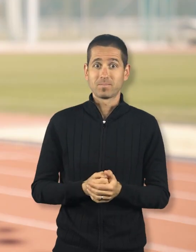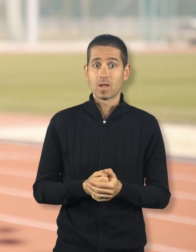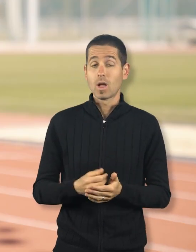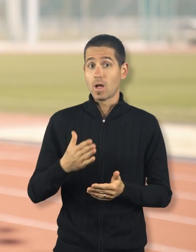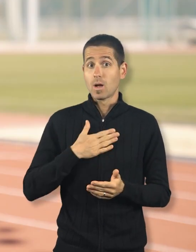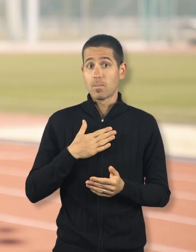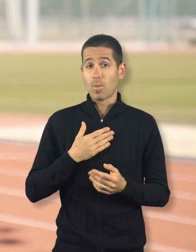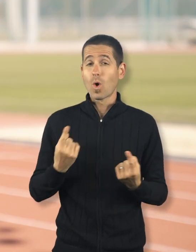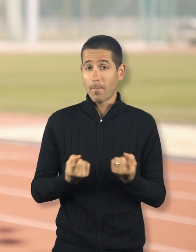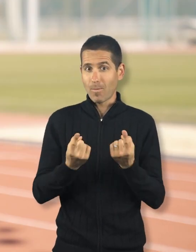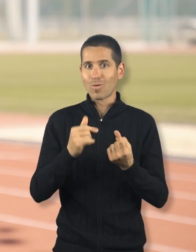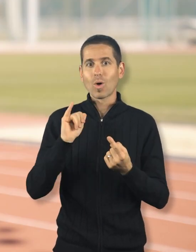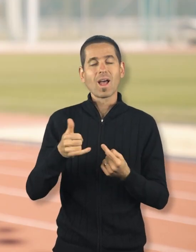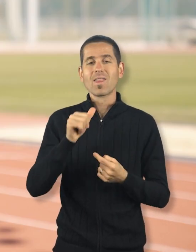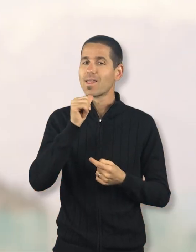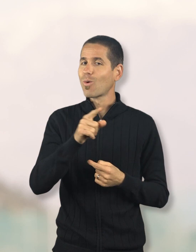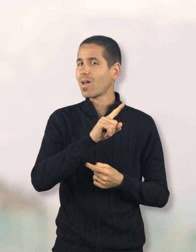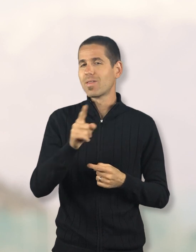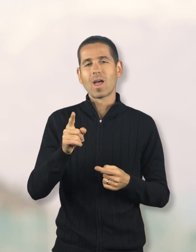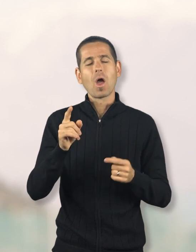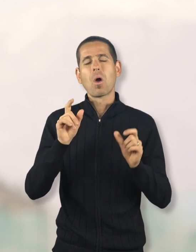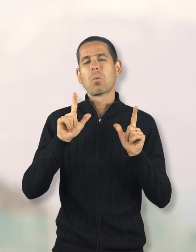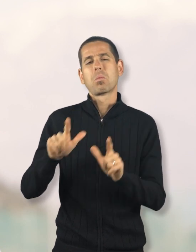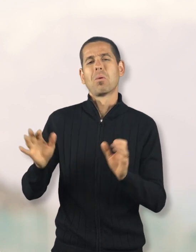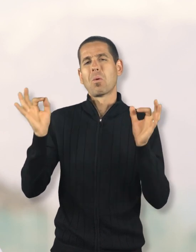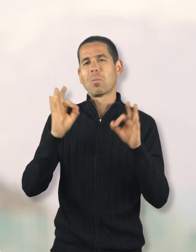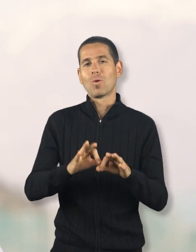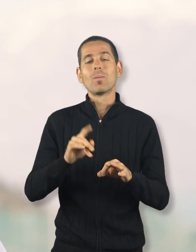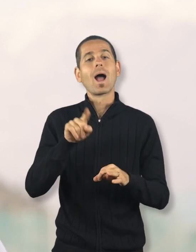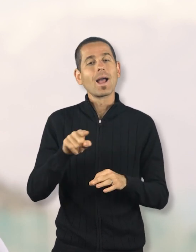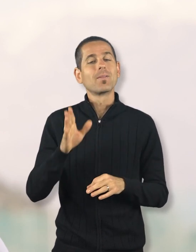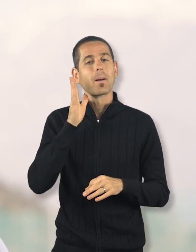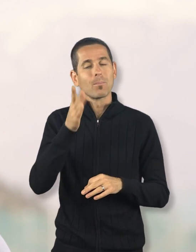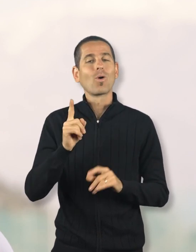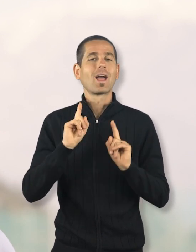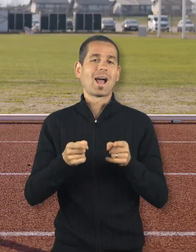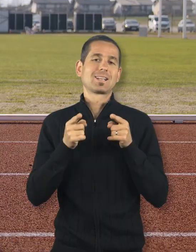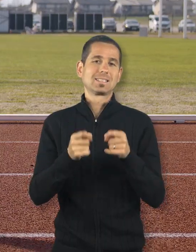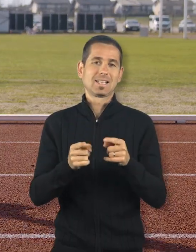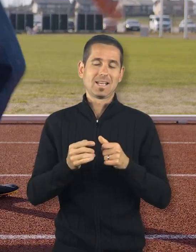Moj moto: nikoli ne obupaj in bodi to, kar si.